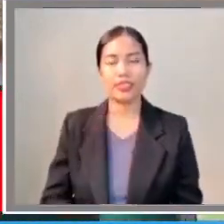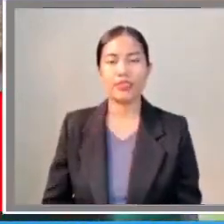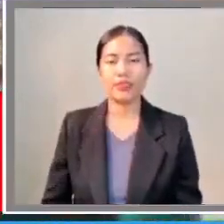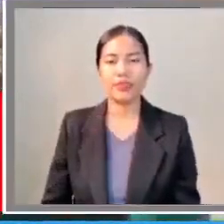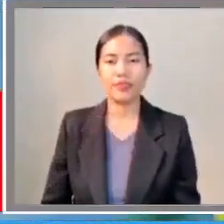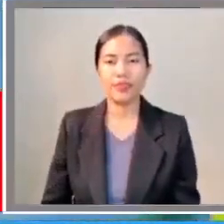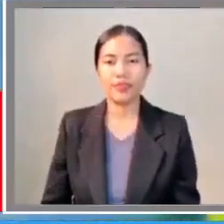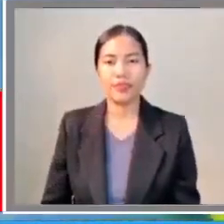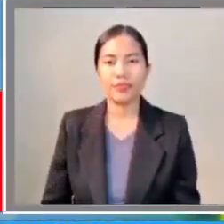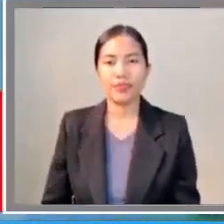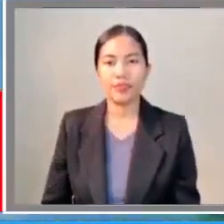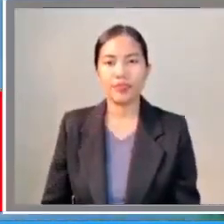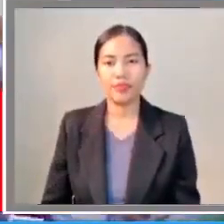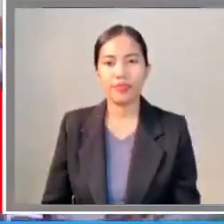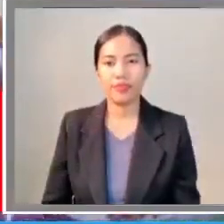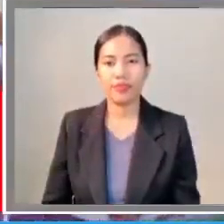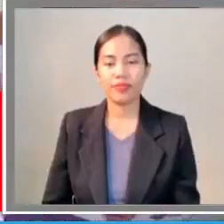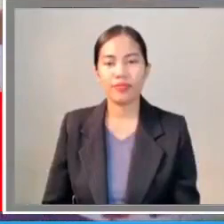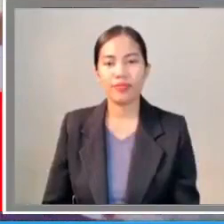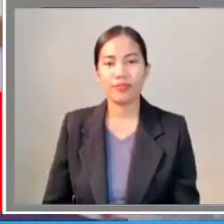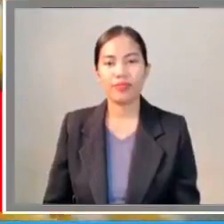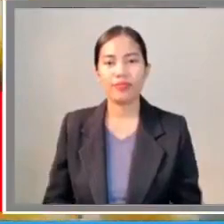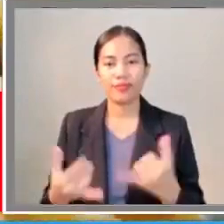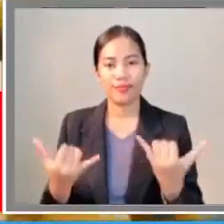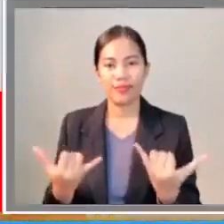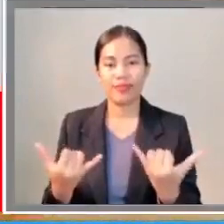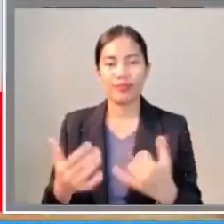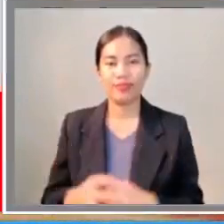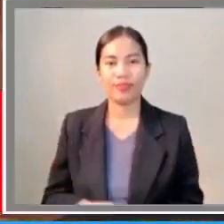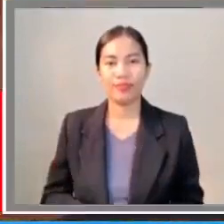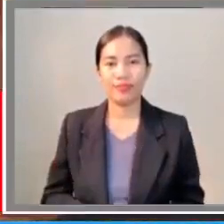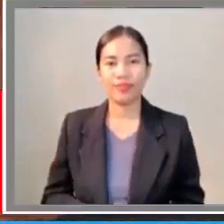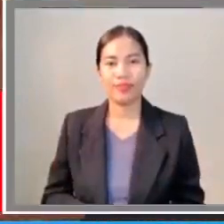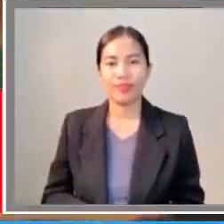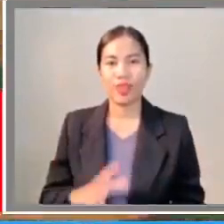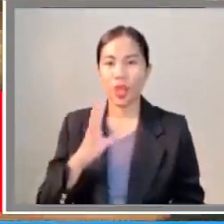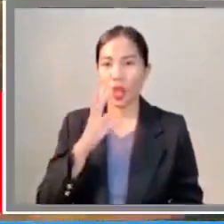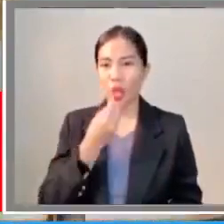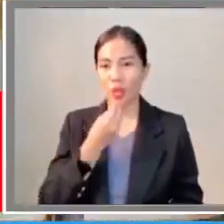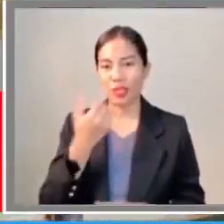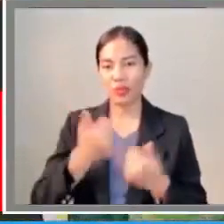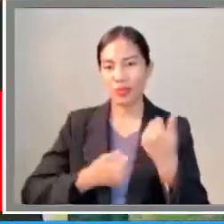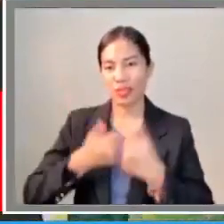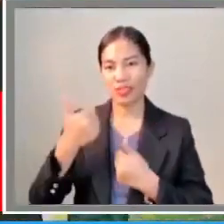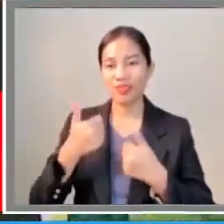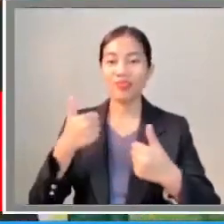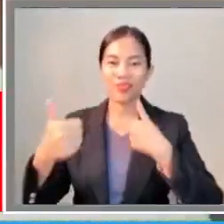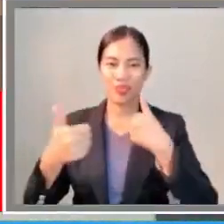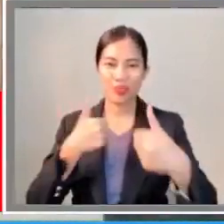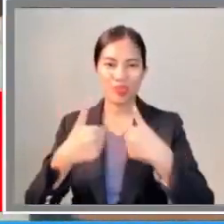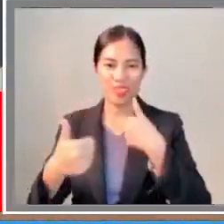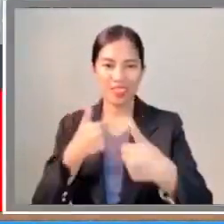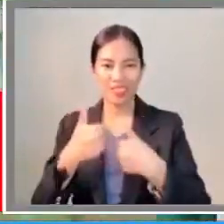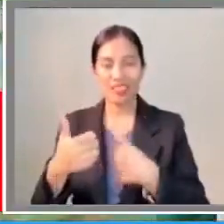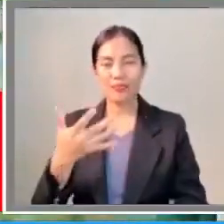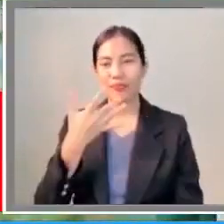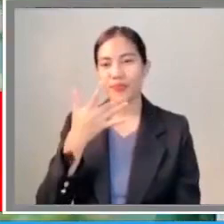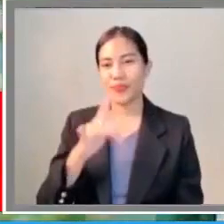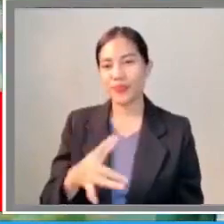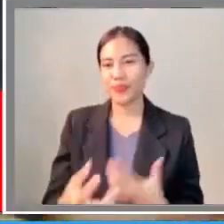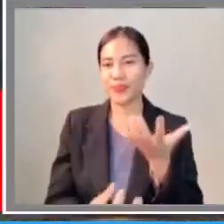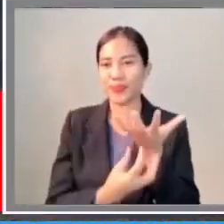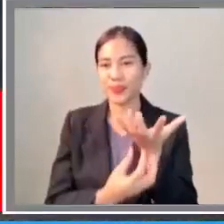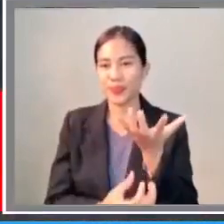But who will take home the Queen Tuhoy Crown? Ladies, be ready for the test. Este, sa taste test pala.